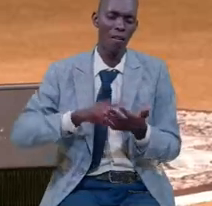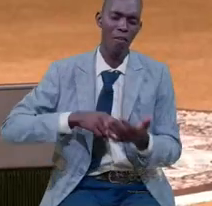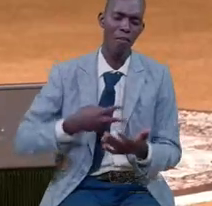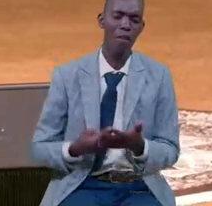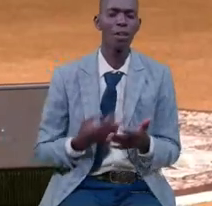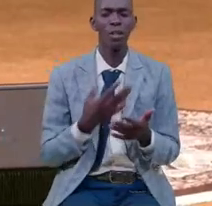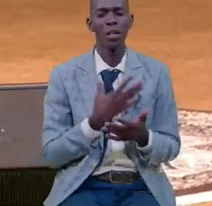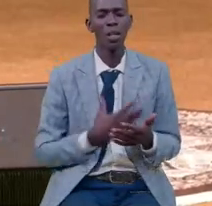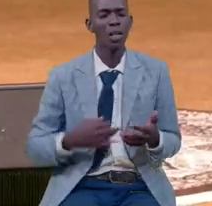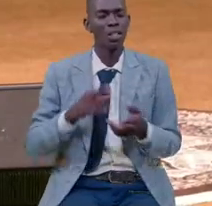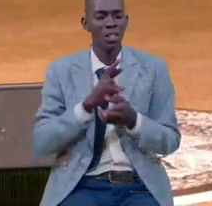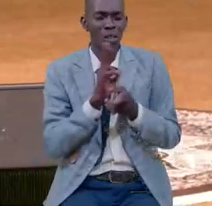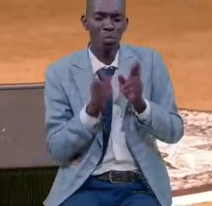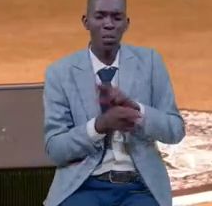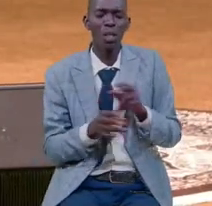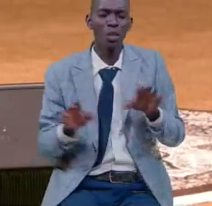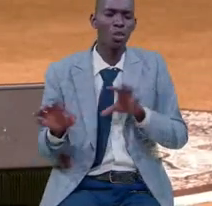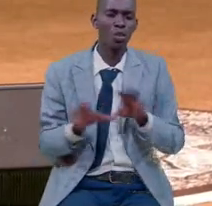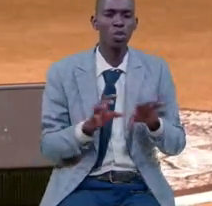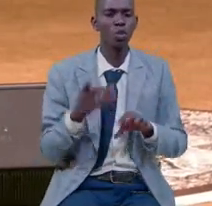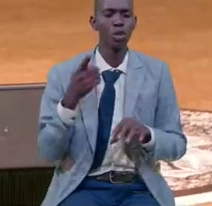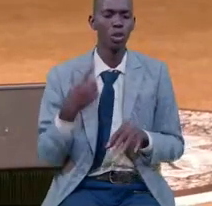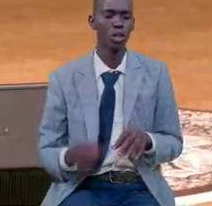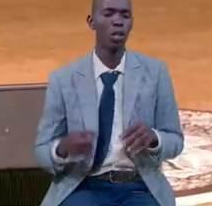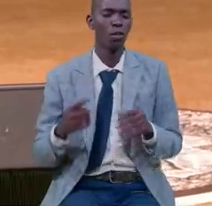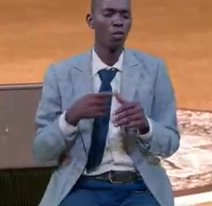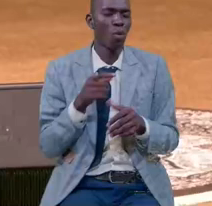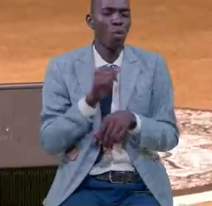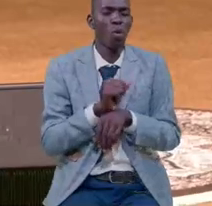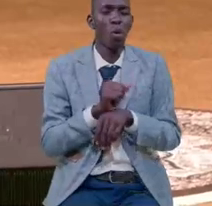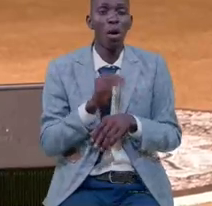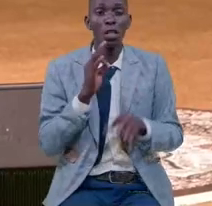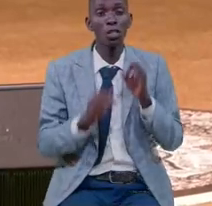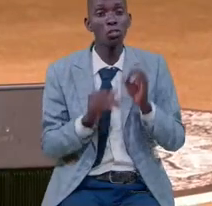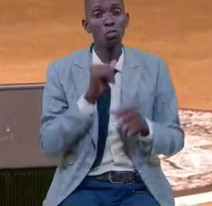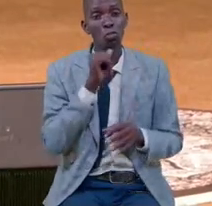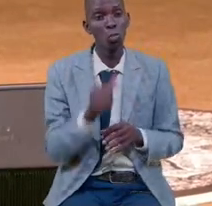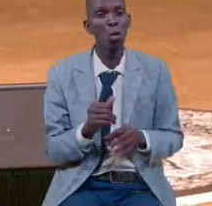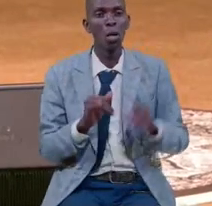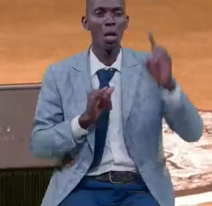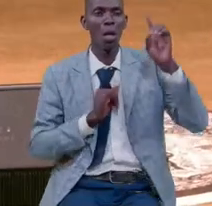Repends-toi et pratique tes premières œuvres, sinon je viendrai à toi